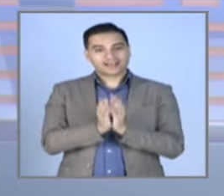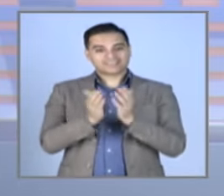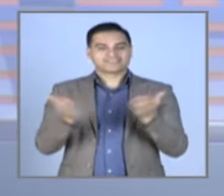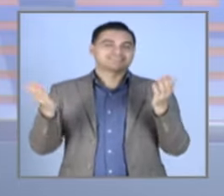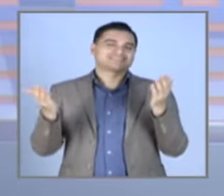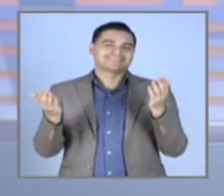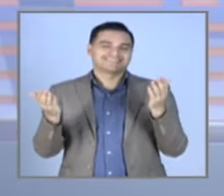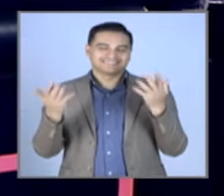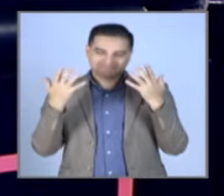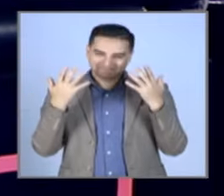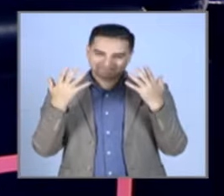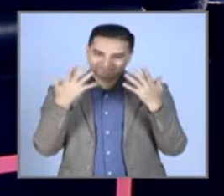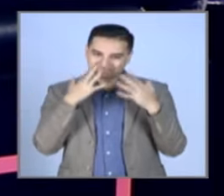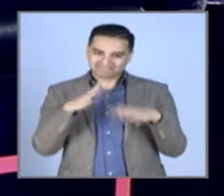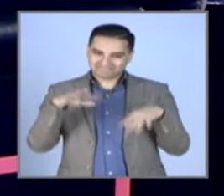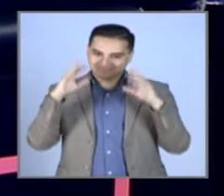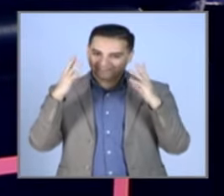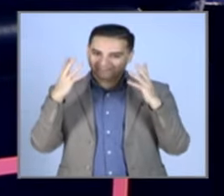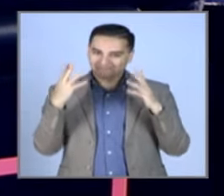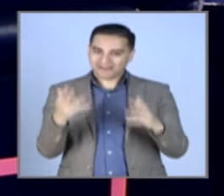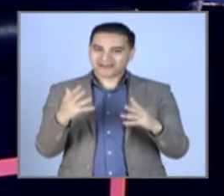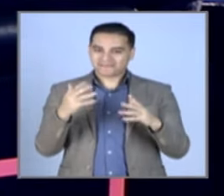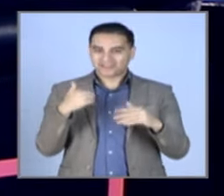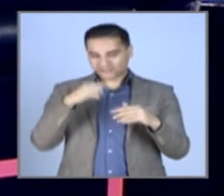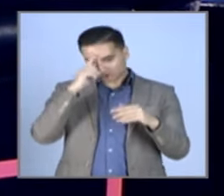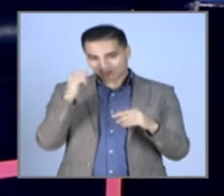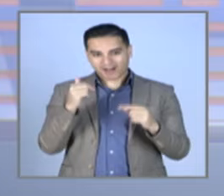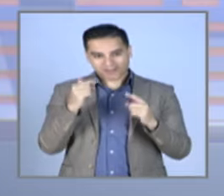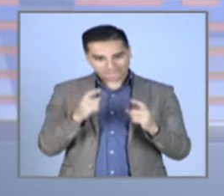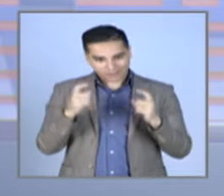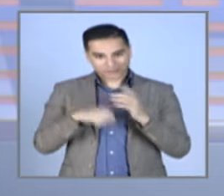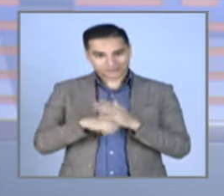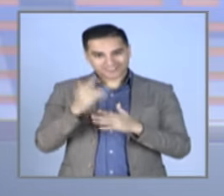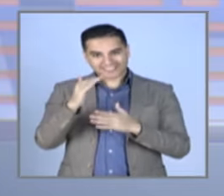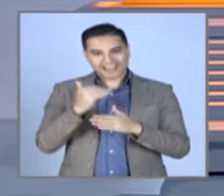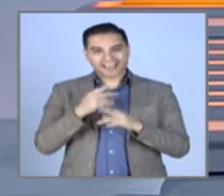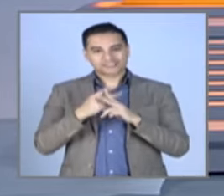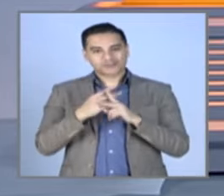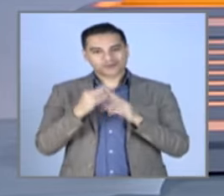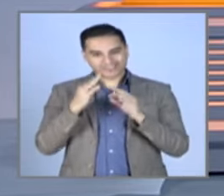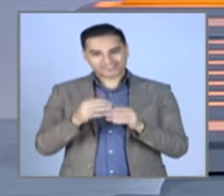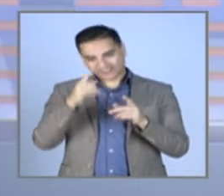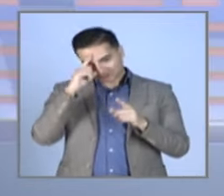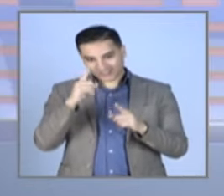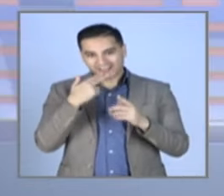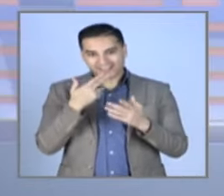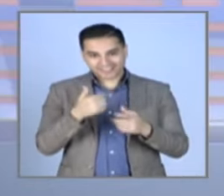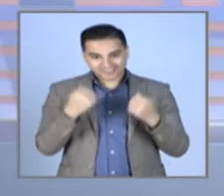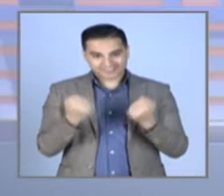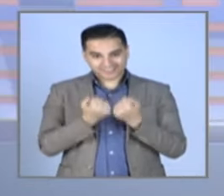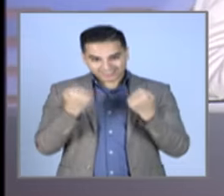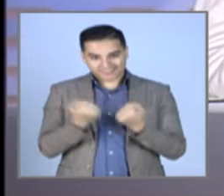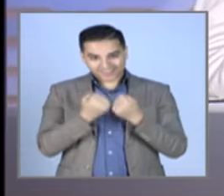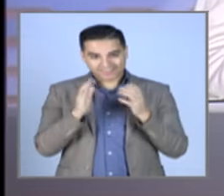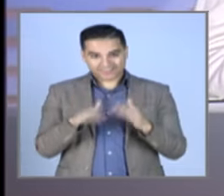يا نهار ابيض. ان شاء الله هنفوز بماتش النهارده ان شاء الله. انتوا جايين سخنين قوي ان شاء الله. في استعدادات